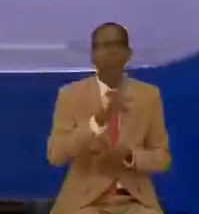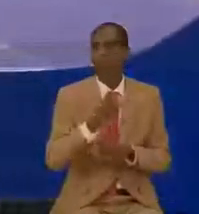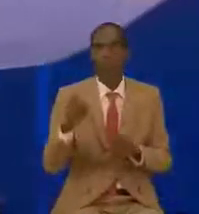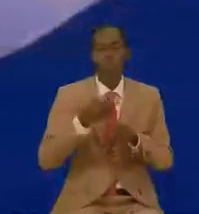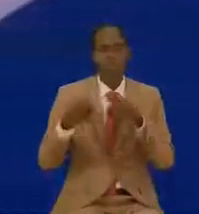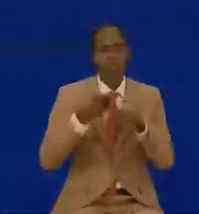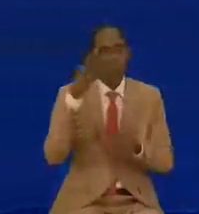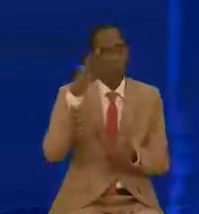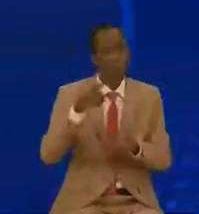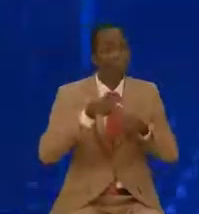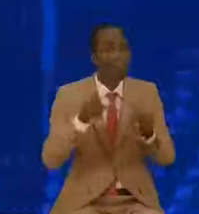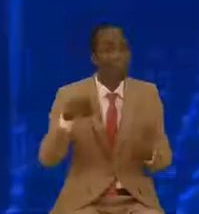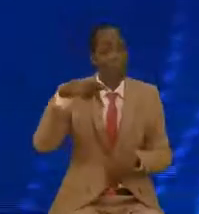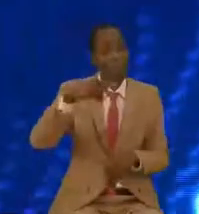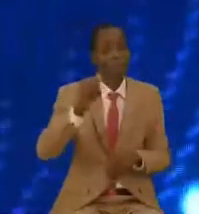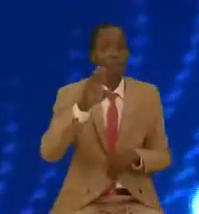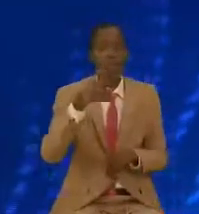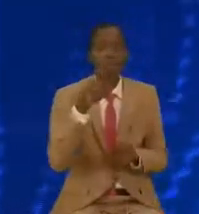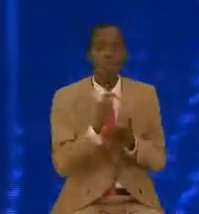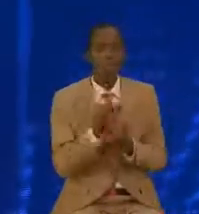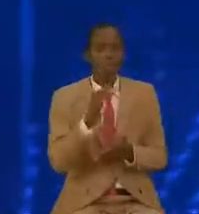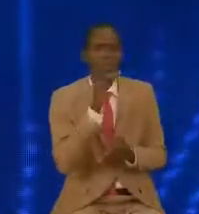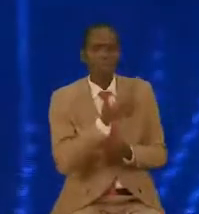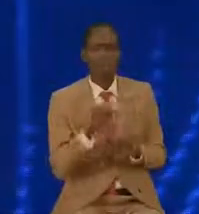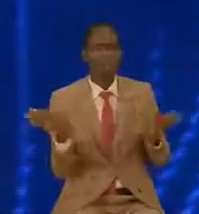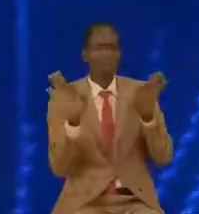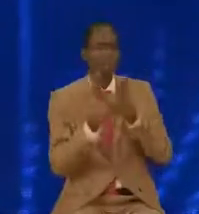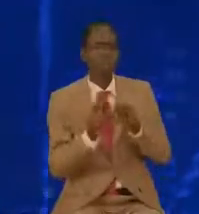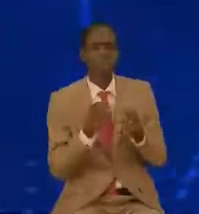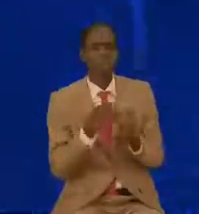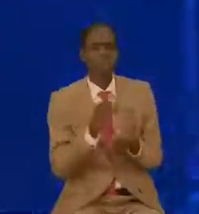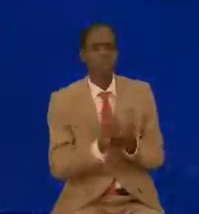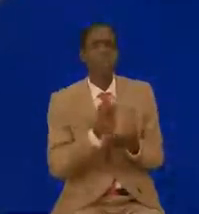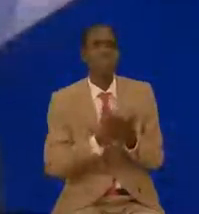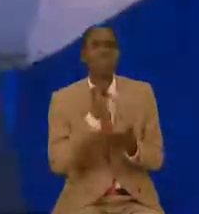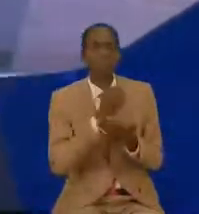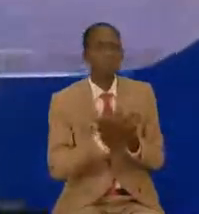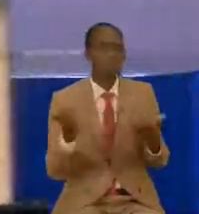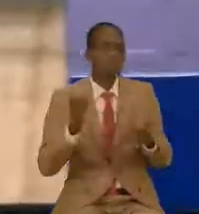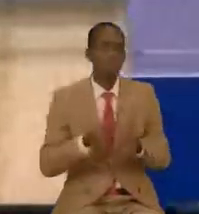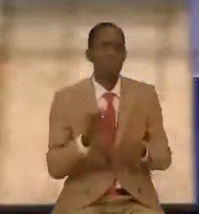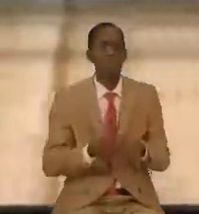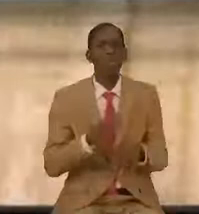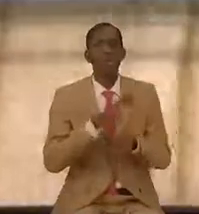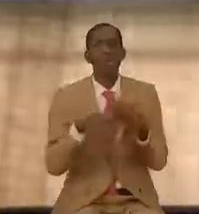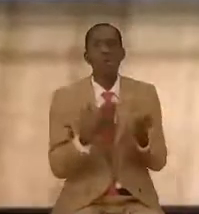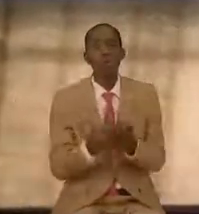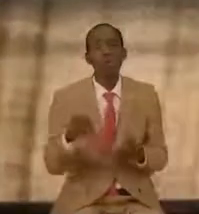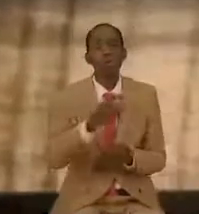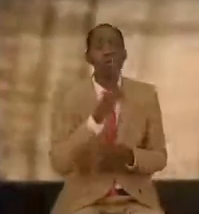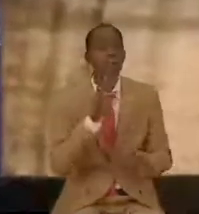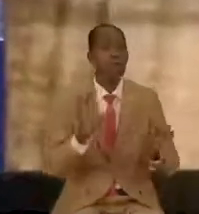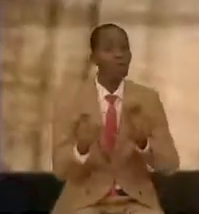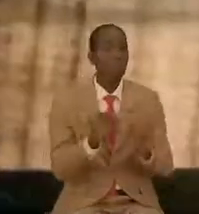suivez le message de la circoncision, il n'y a pas de persécution pour vous. Tout cela, l'apôtre dit,